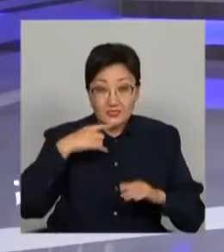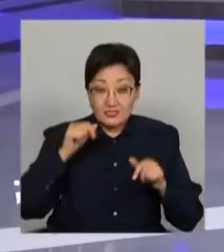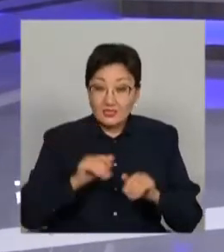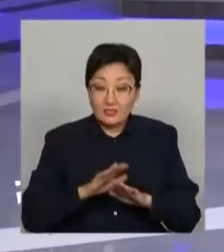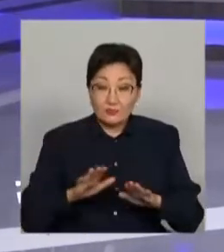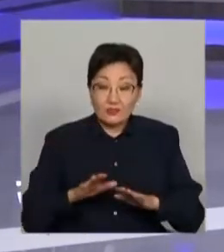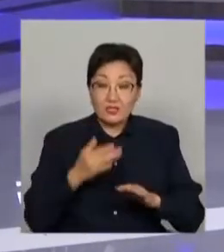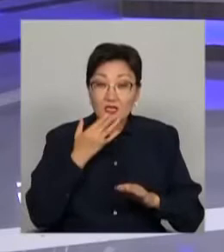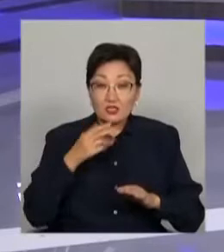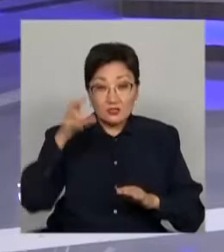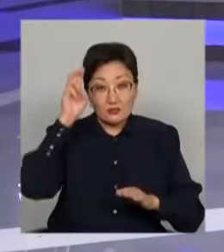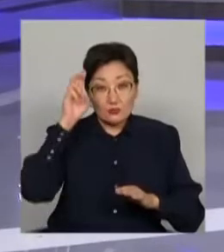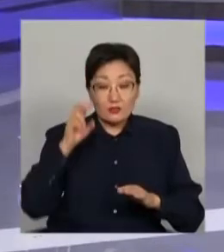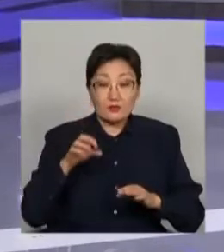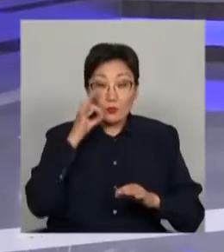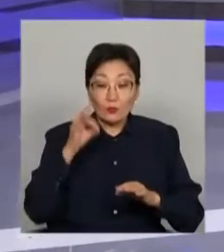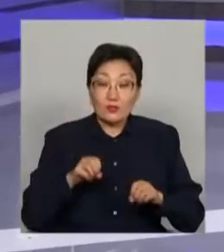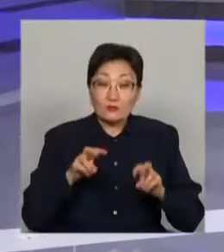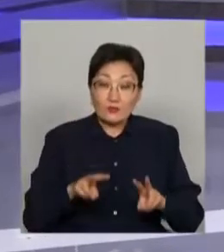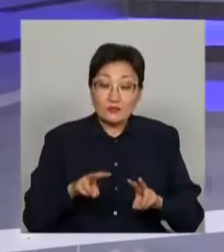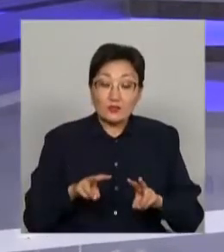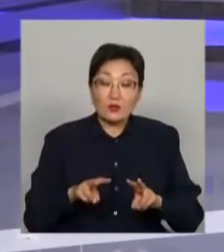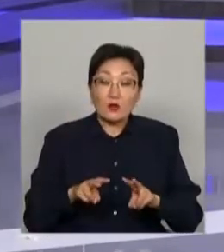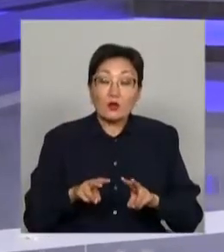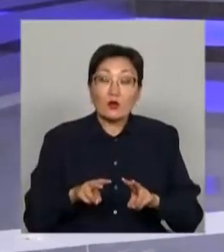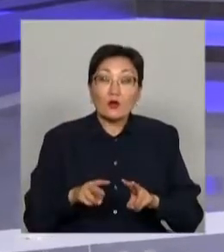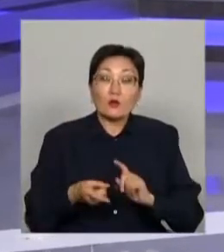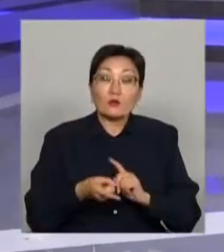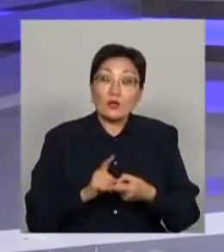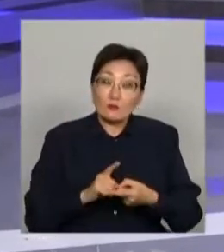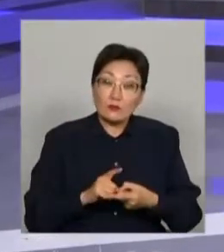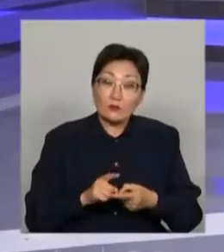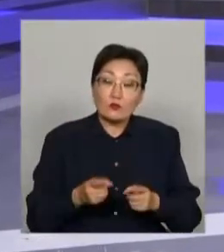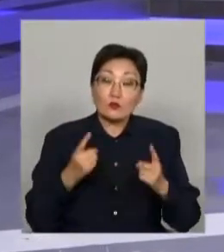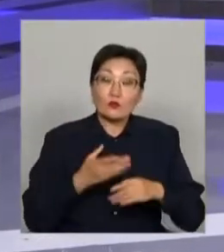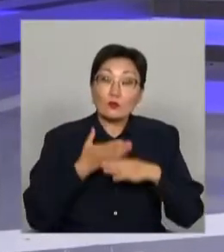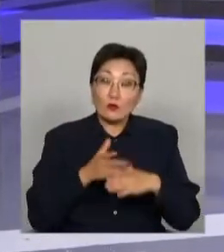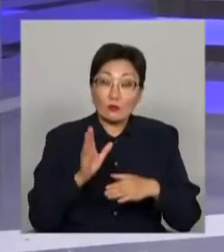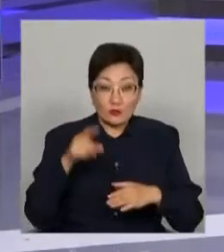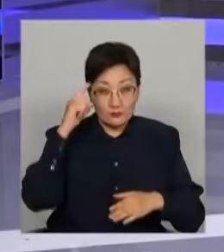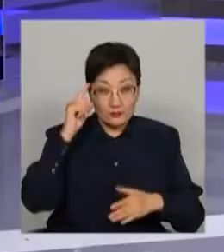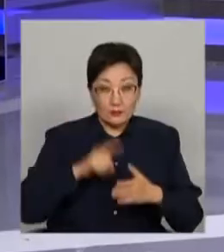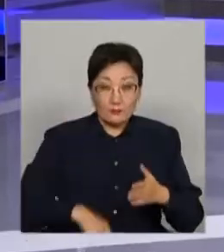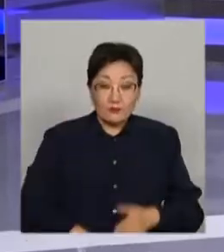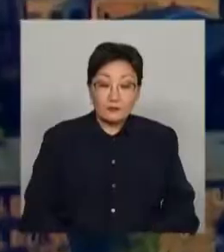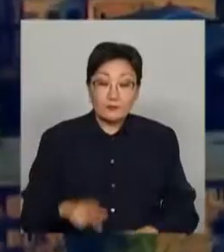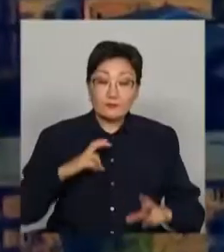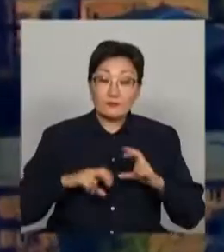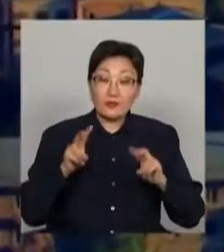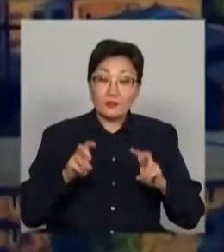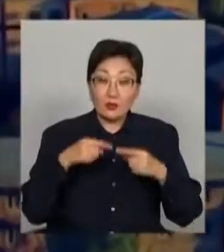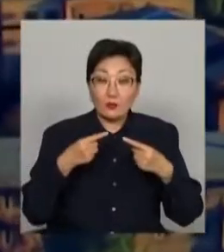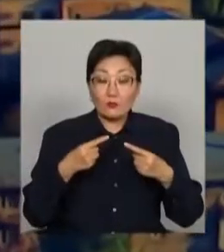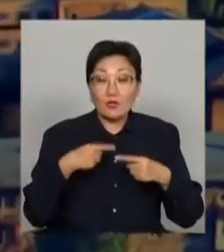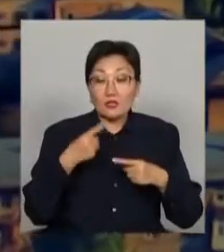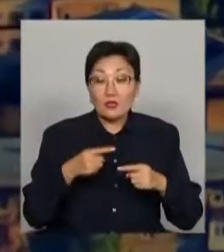сонымен қатар шет елдерде білікті маман болуға үлкен ықпал етеді деп сенеміз. Енді оқу орнының атауында да айтып тұр,